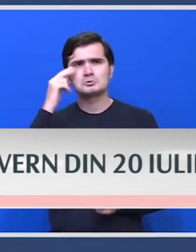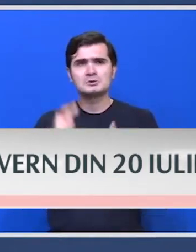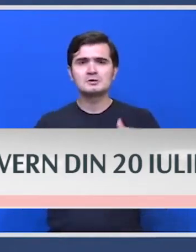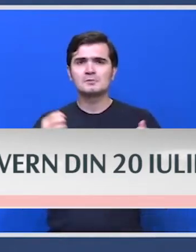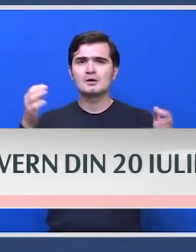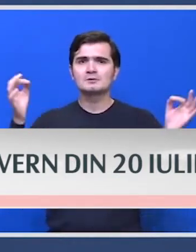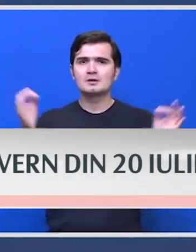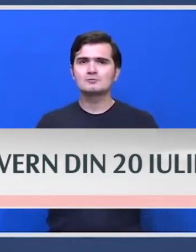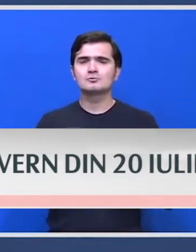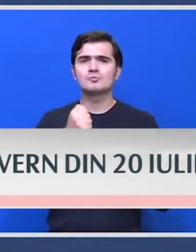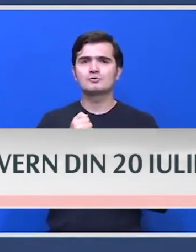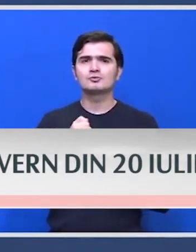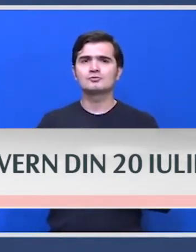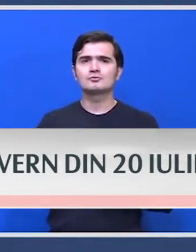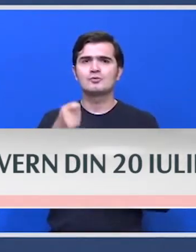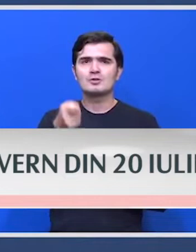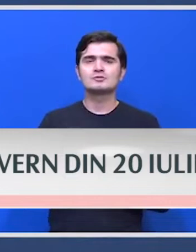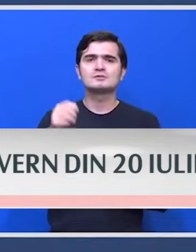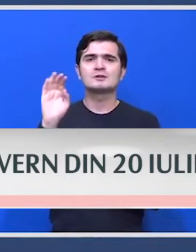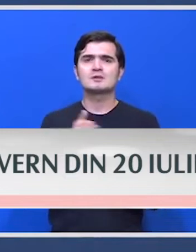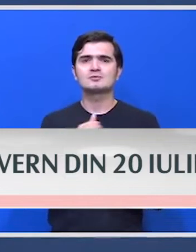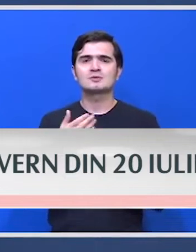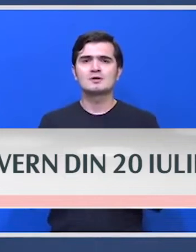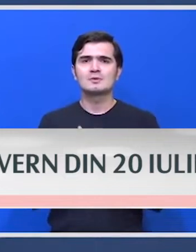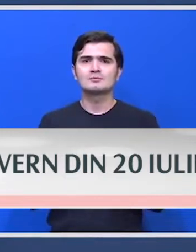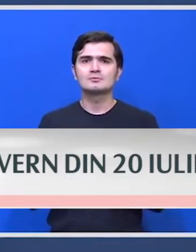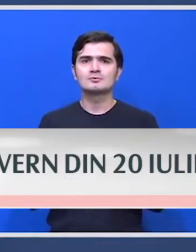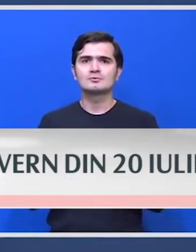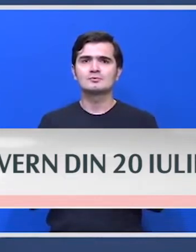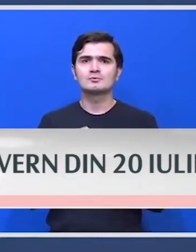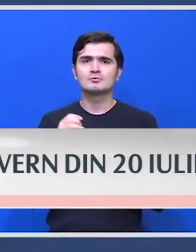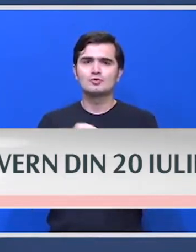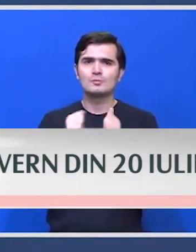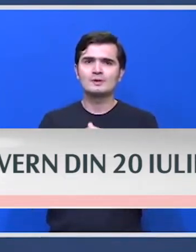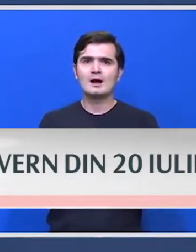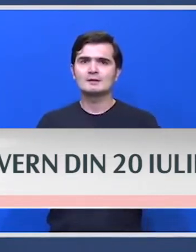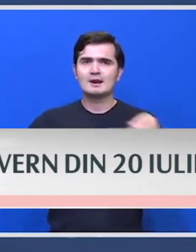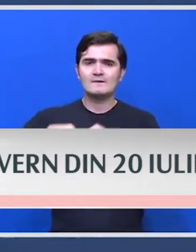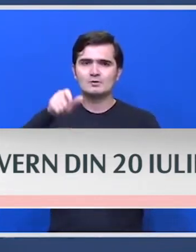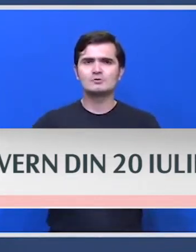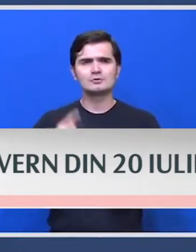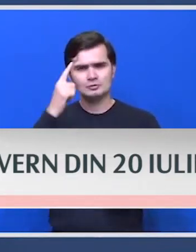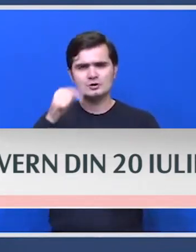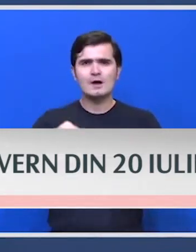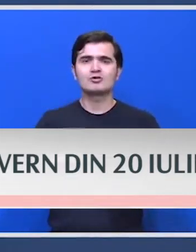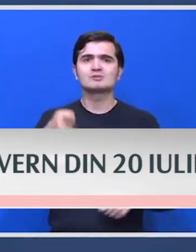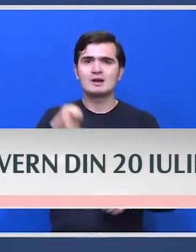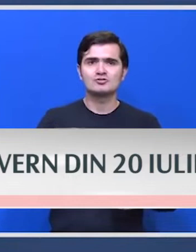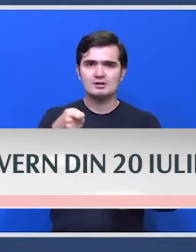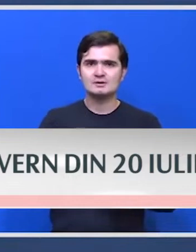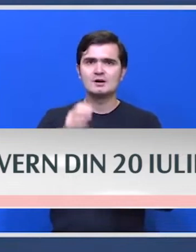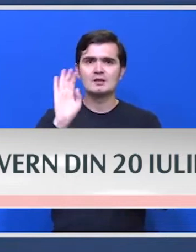bugetului Agenției Naționale împotriva traficului de persoane. De asemenea, trebuie să știm că Agenția Națională împotriva traficului de